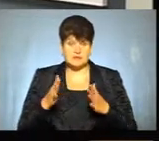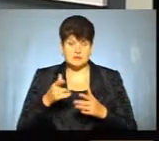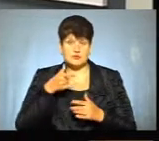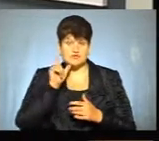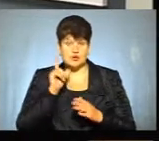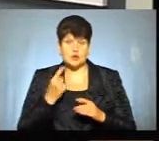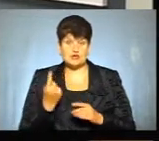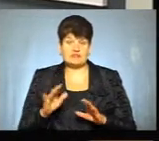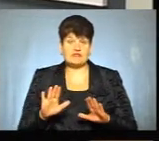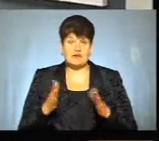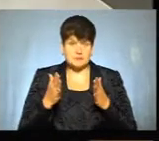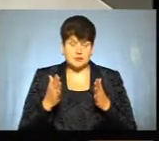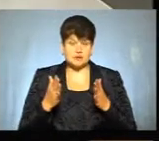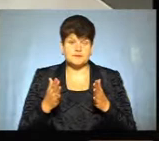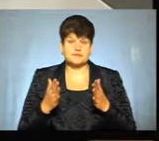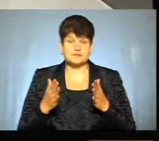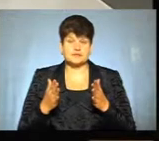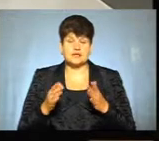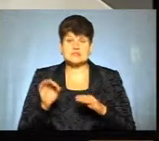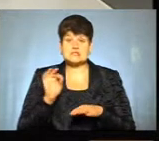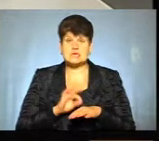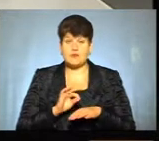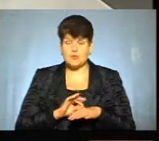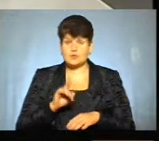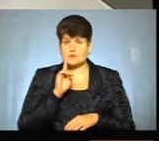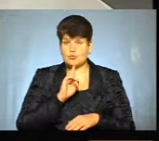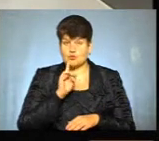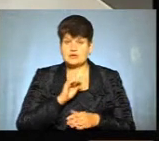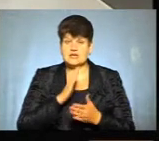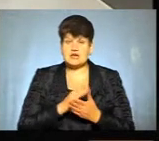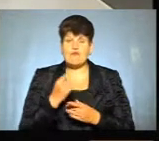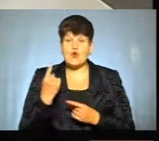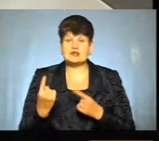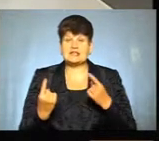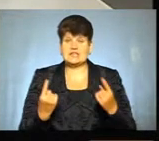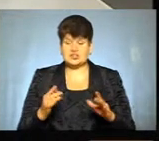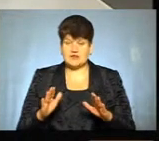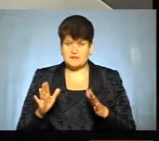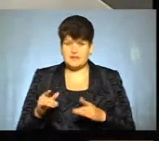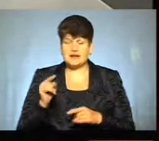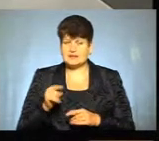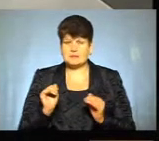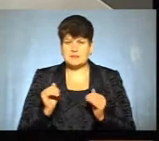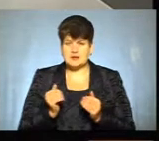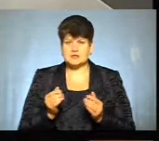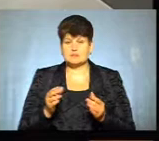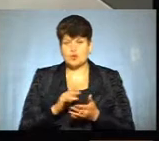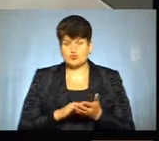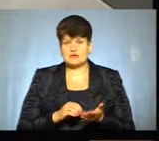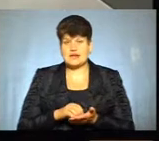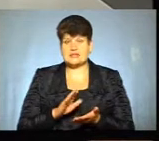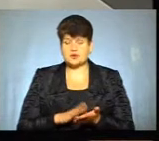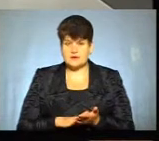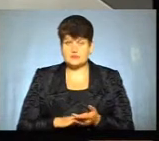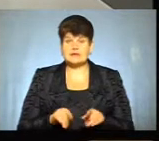випадок. Тобто ну, захворюваність поки що є в одиничних випадках, але тим не менше продовжує реєструватися.